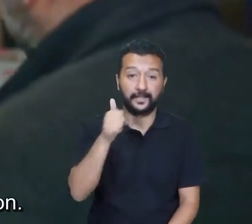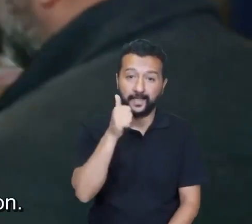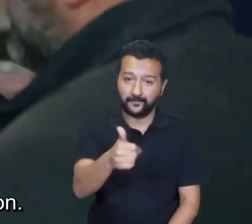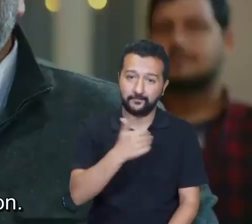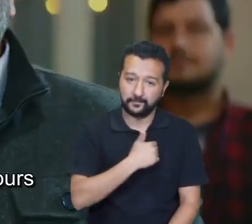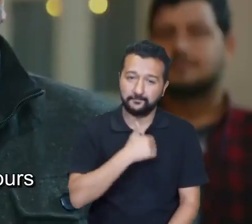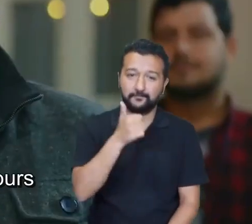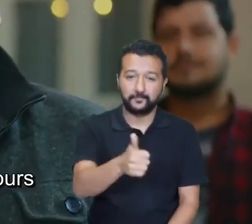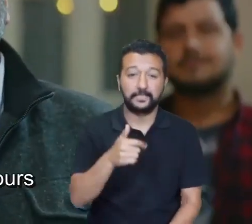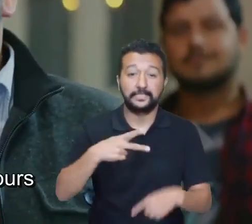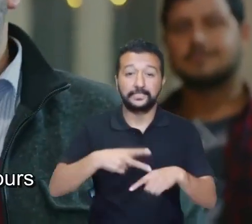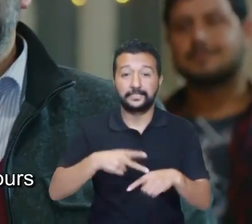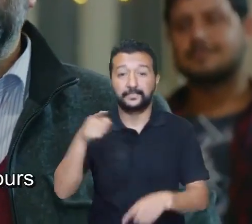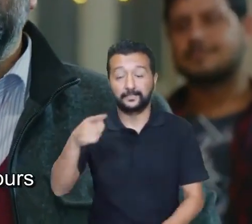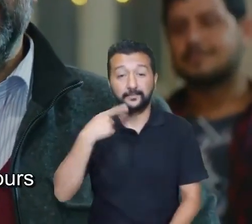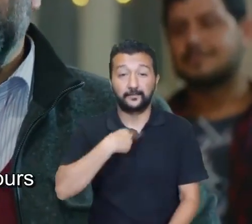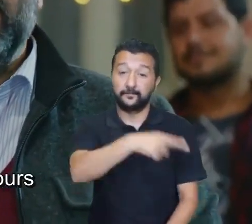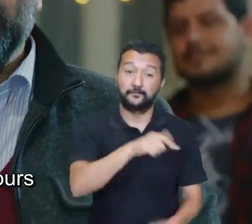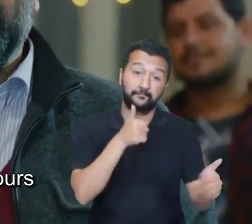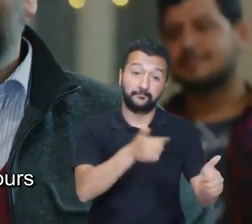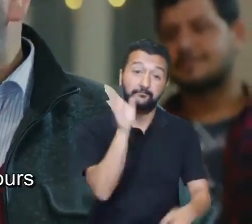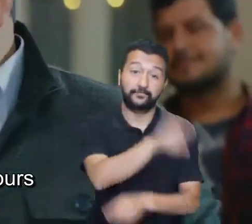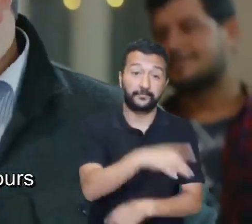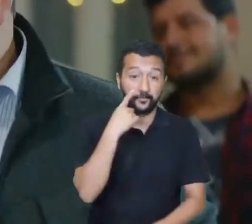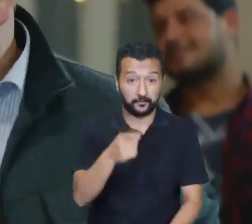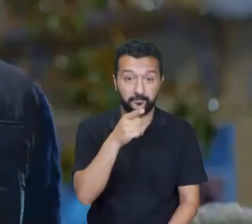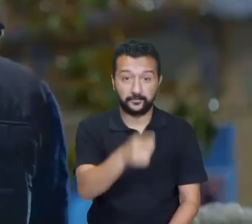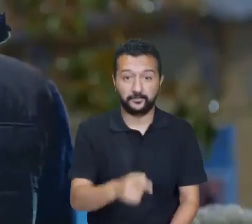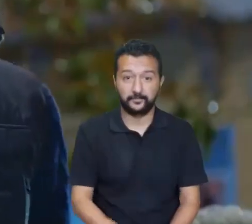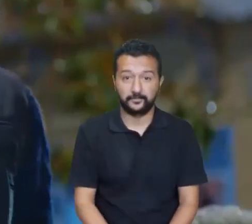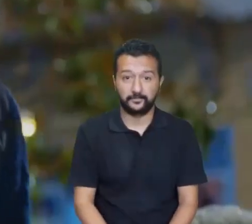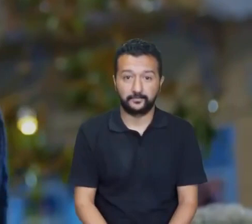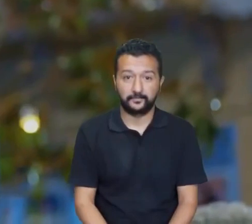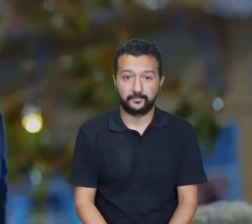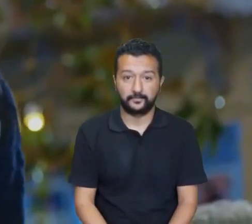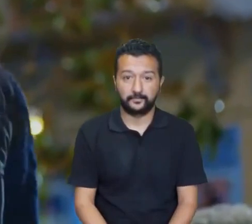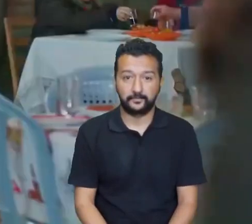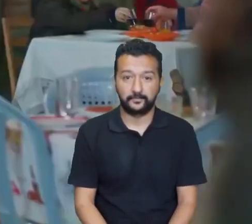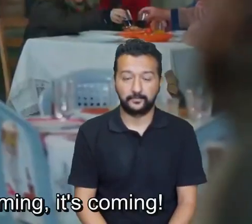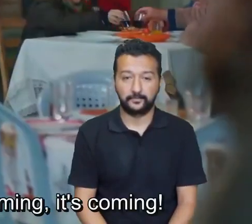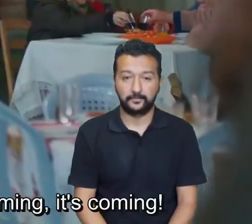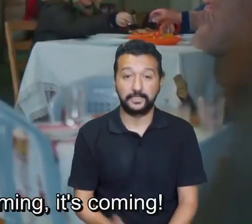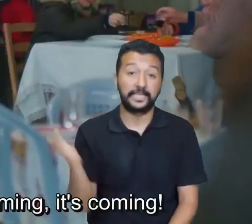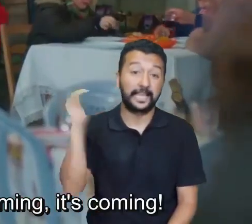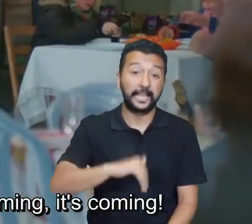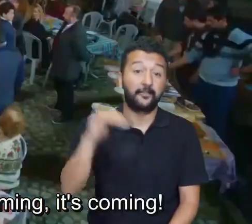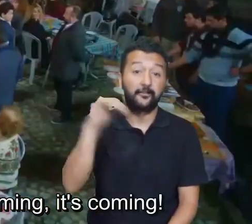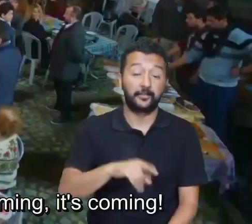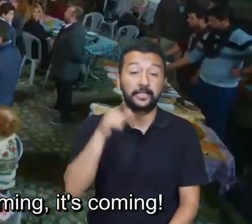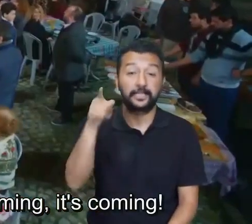Aferin benim aslanıma. Zeki, benim oğlan seninkiyle nal toplattı yine. Zeki gıdıklı pastaneci.